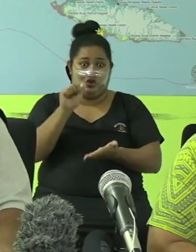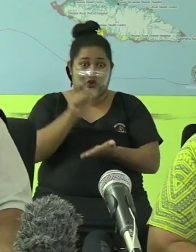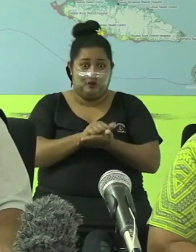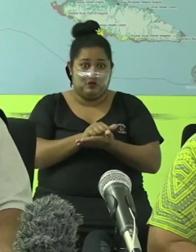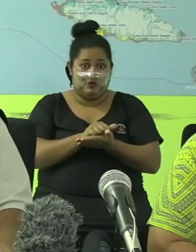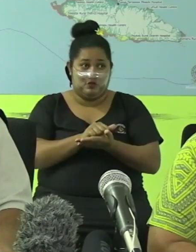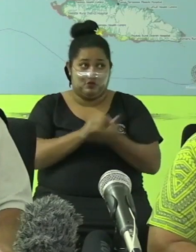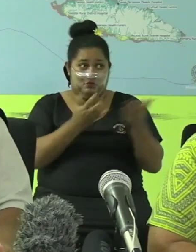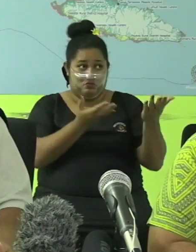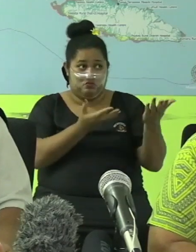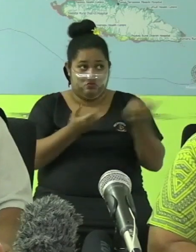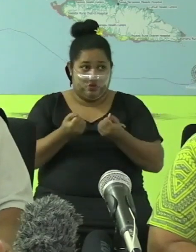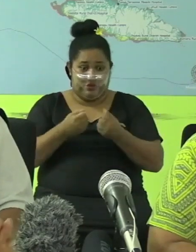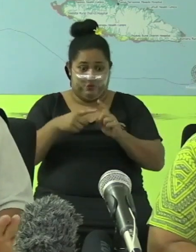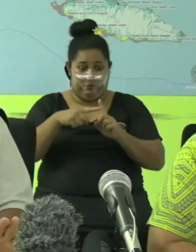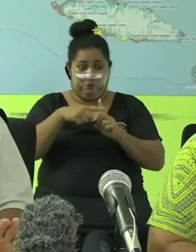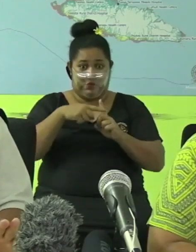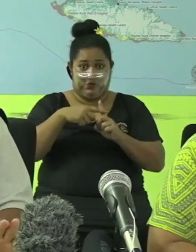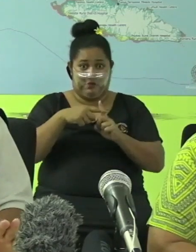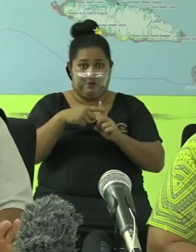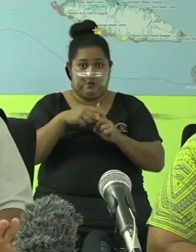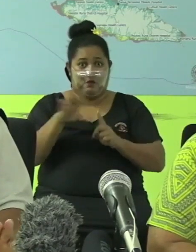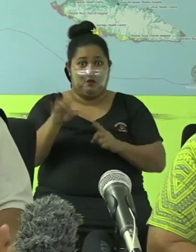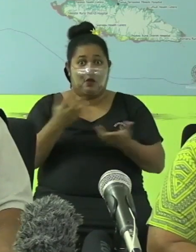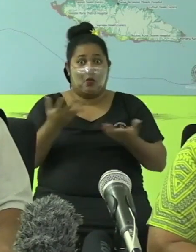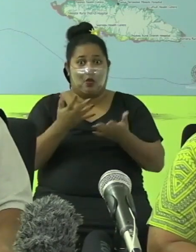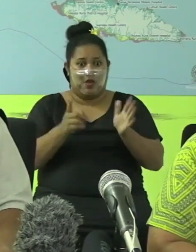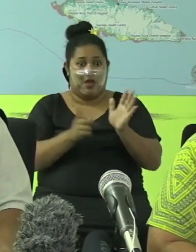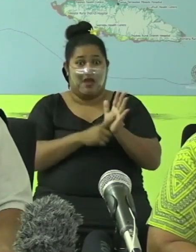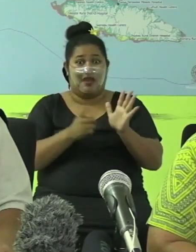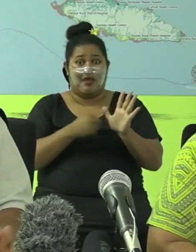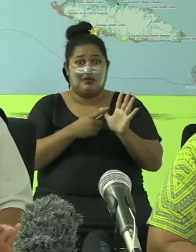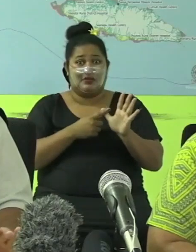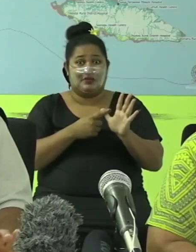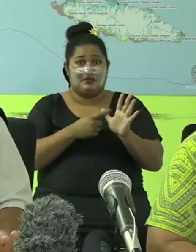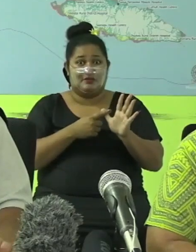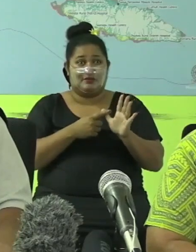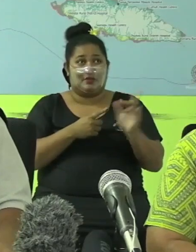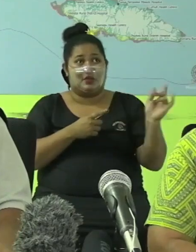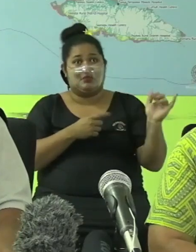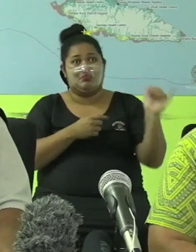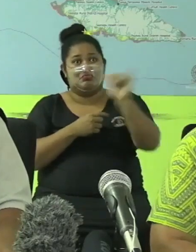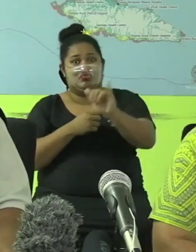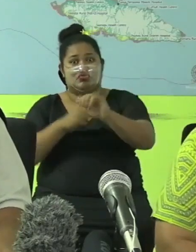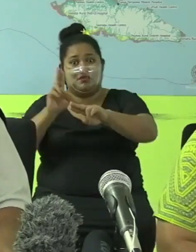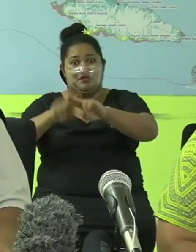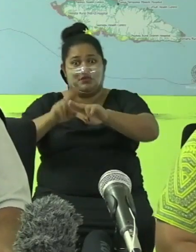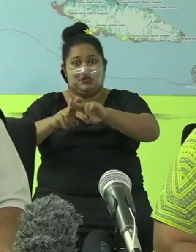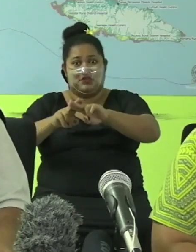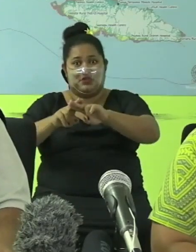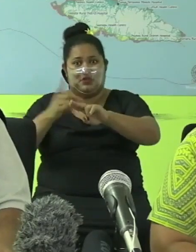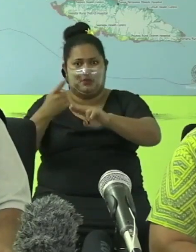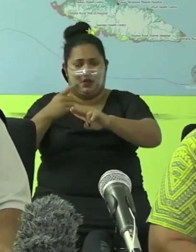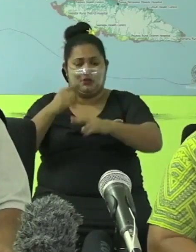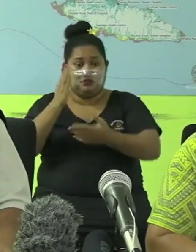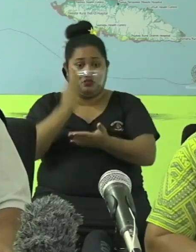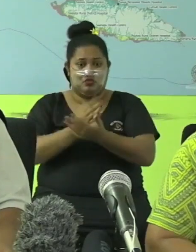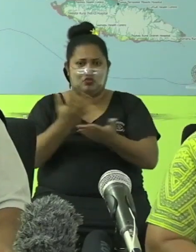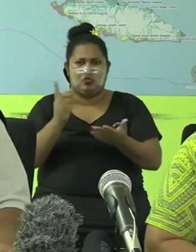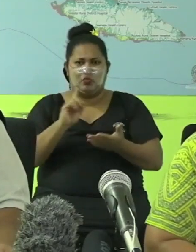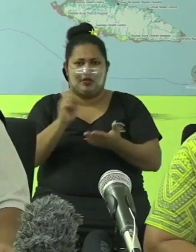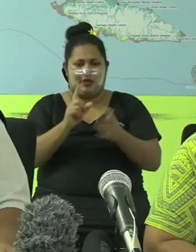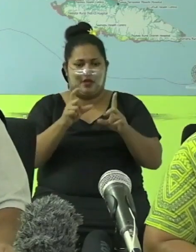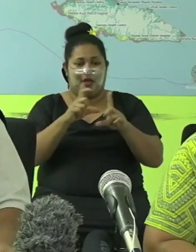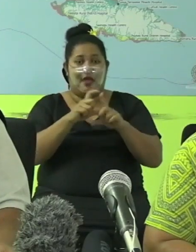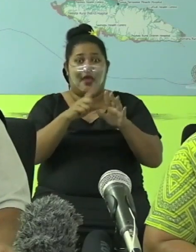positive le sau mai ILE sau fiti ia le wha maonia foi o le delta e le